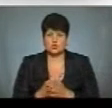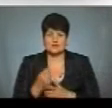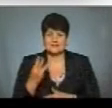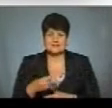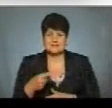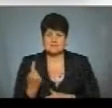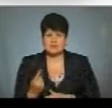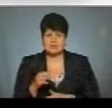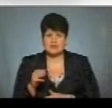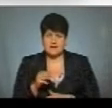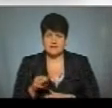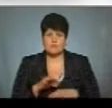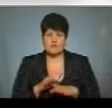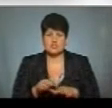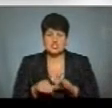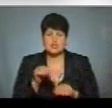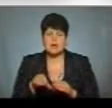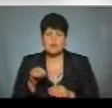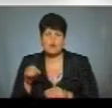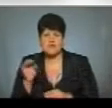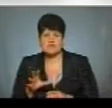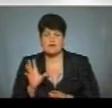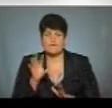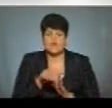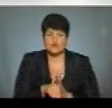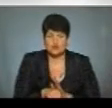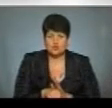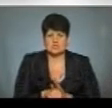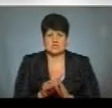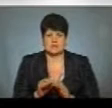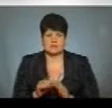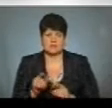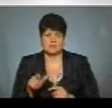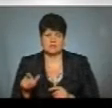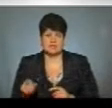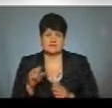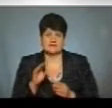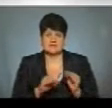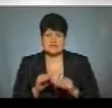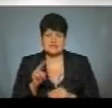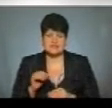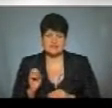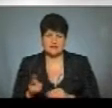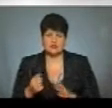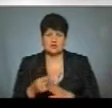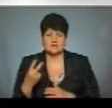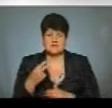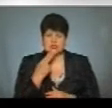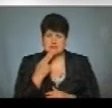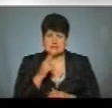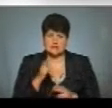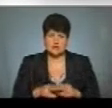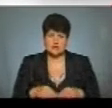До 31 травня ЦВК проводить жеребкування щодо включення кандидатур до складу ОВК. До 20 червня завершується